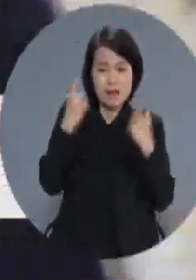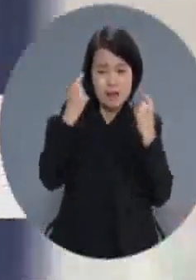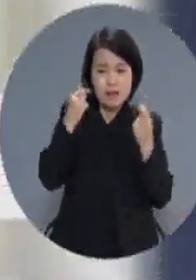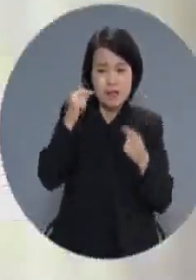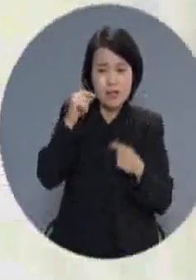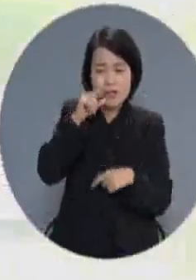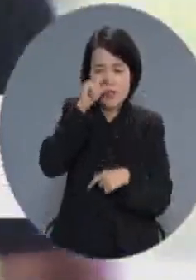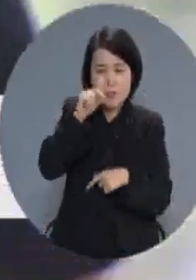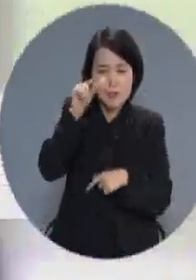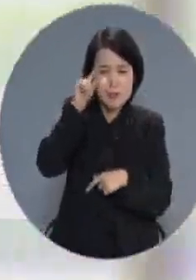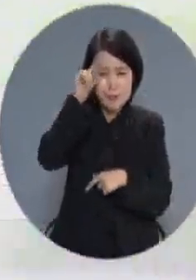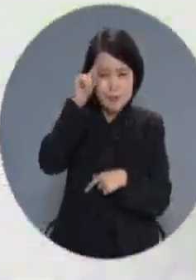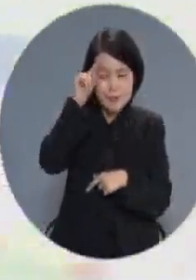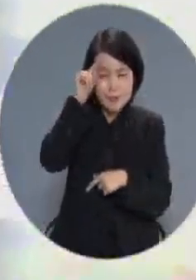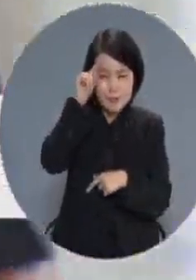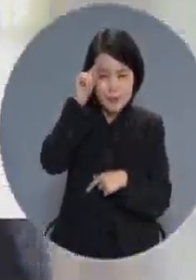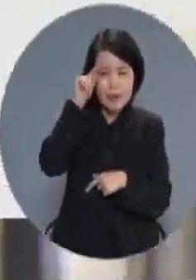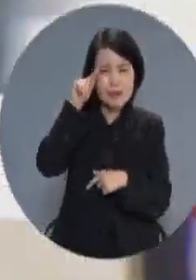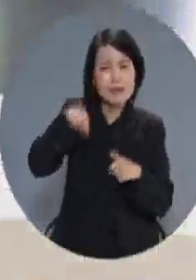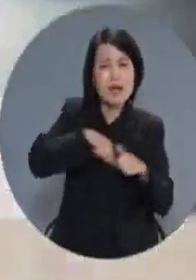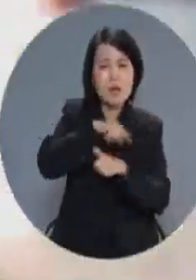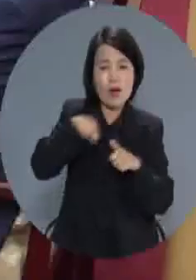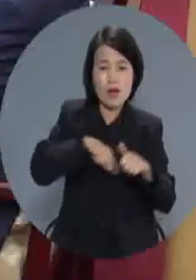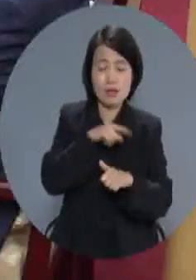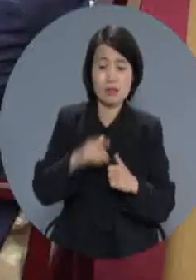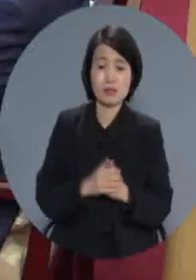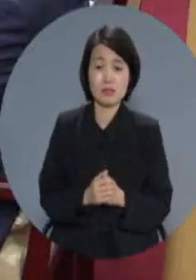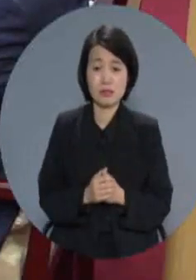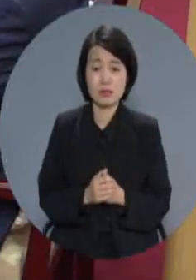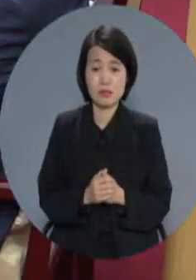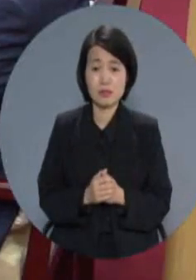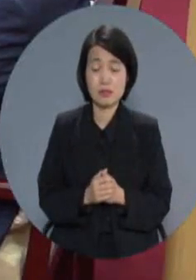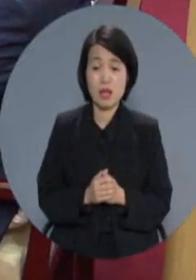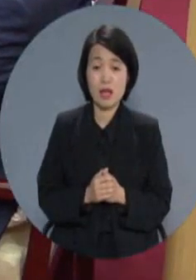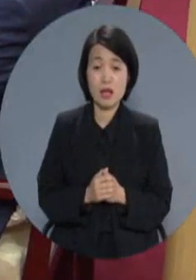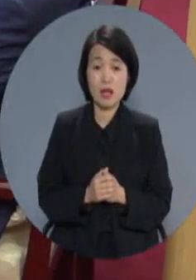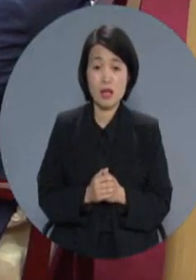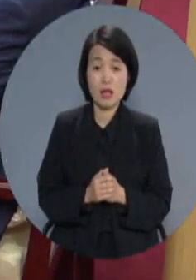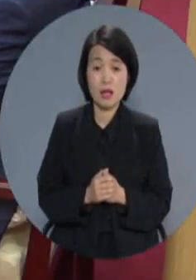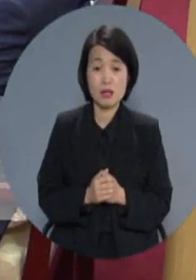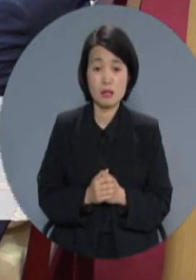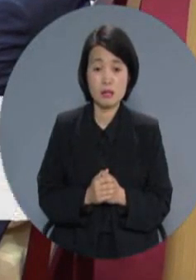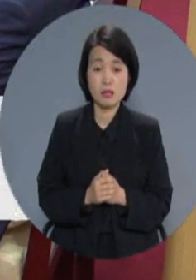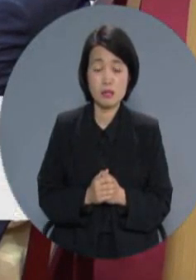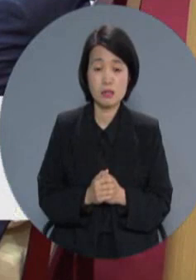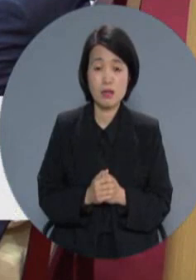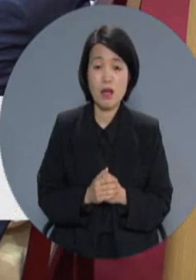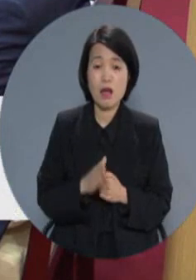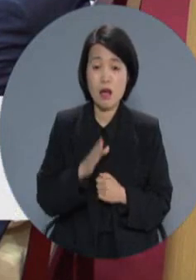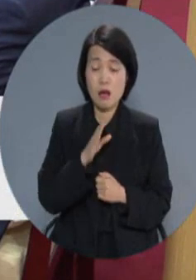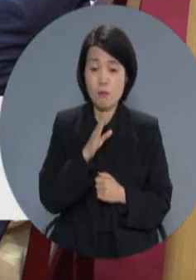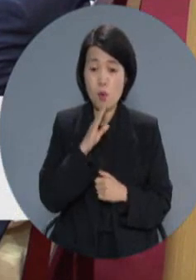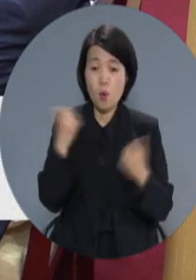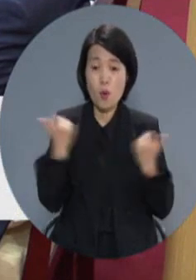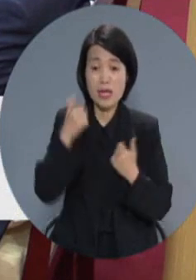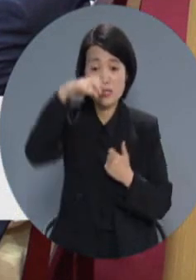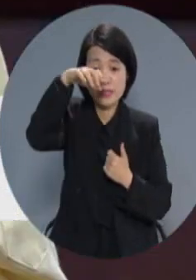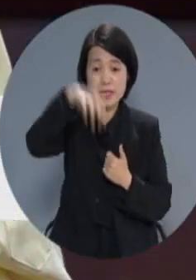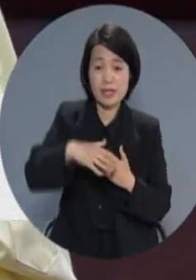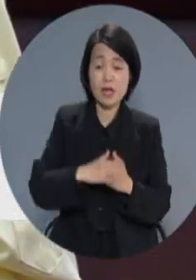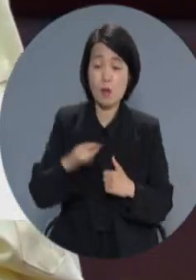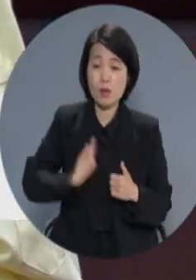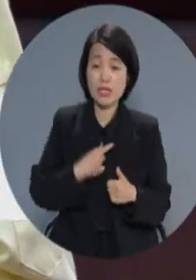촉각을 곤두세우며 신경을 쓰는 모양새입니다. 의회 본회의장에서 본인이 불출마 선언한